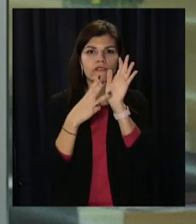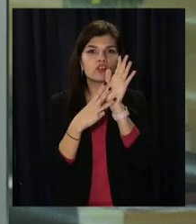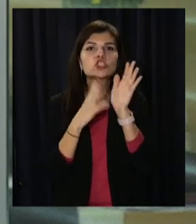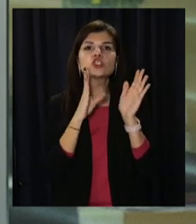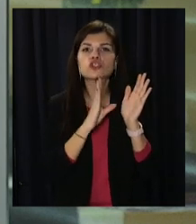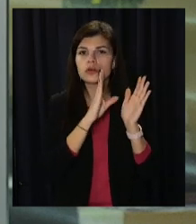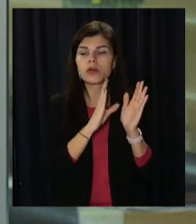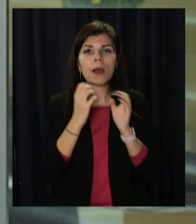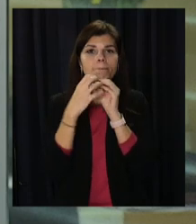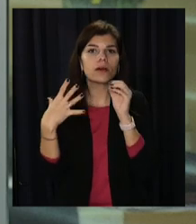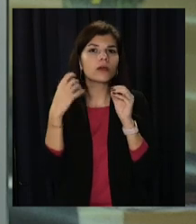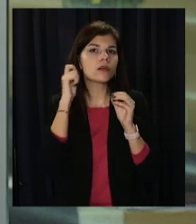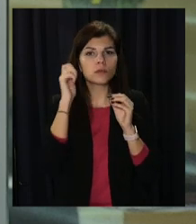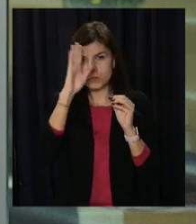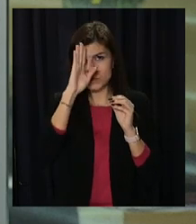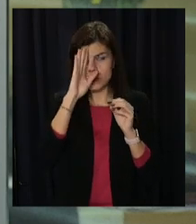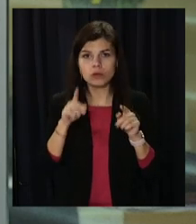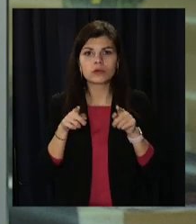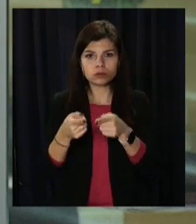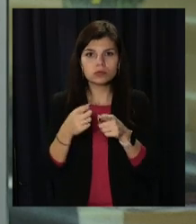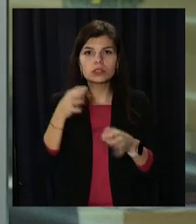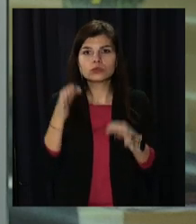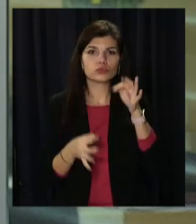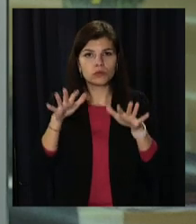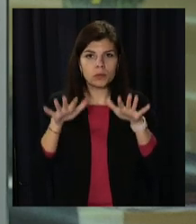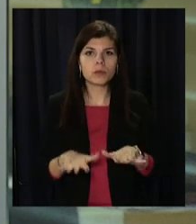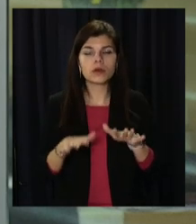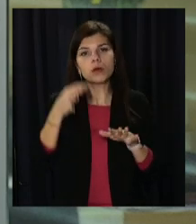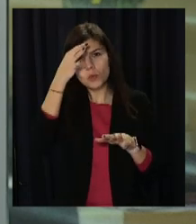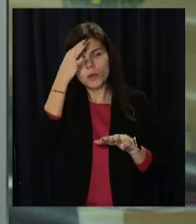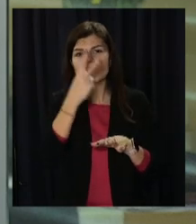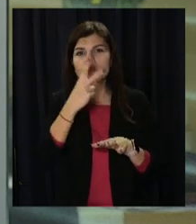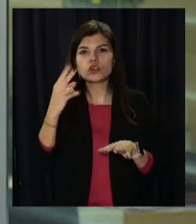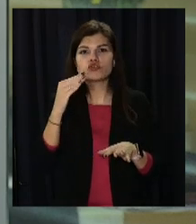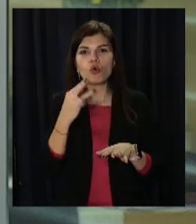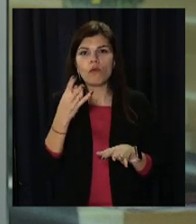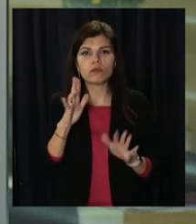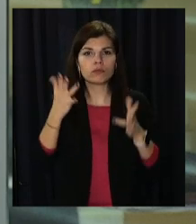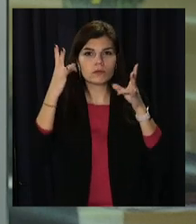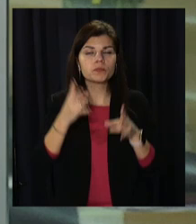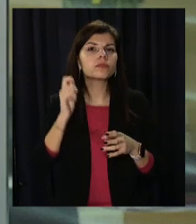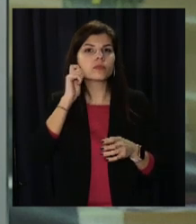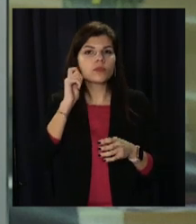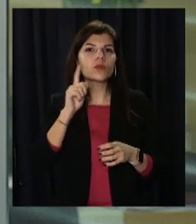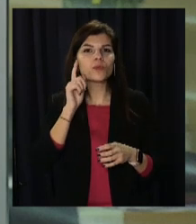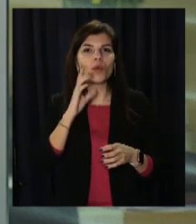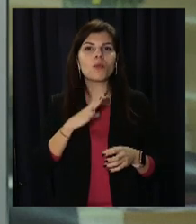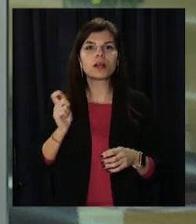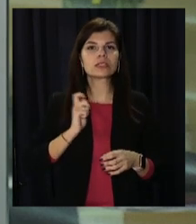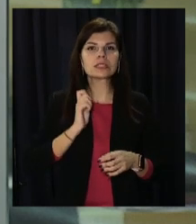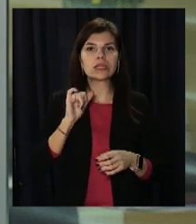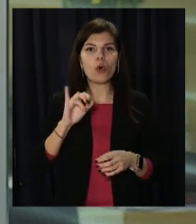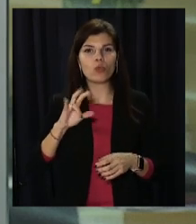жінки. 15-річних хлопців заарештували в залі суду. Нагадаємо, 22 жовтня неповнолітні відпочивали в сауні